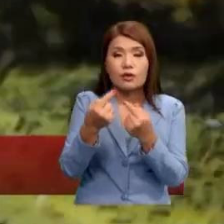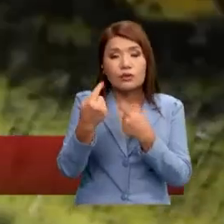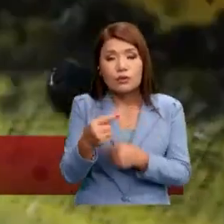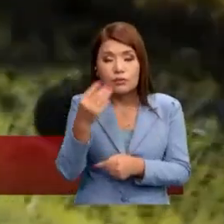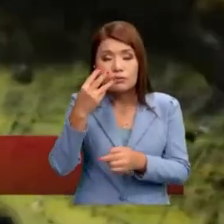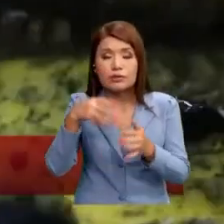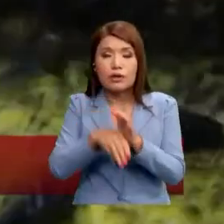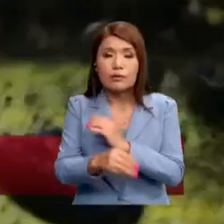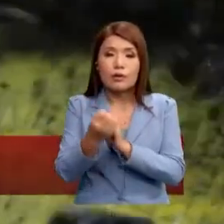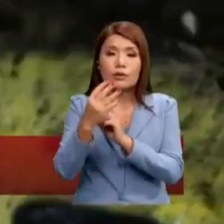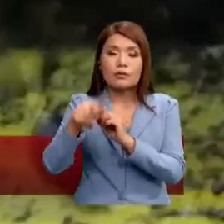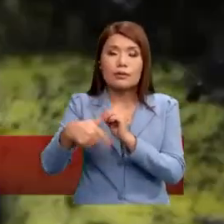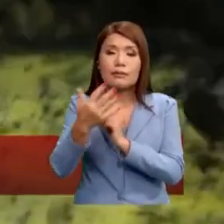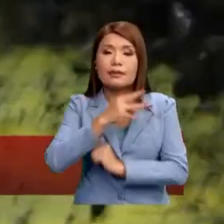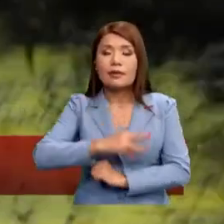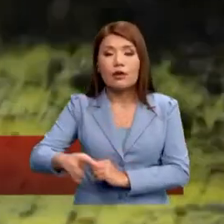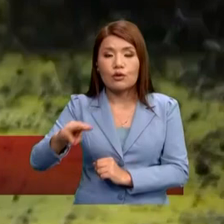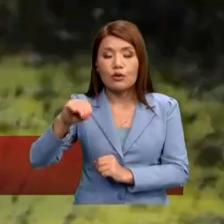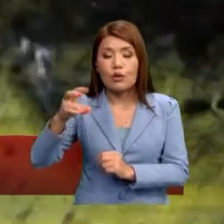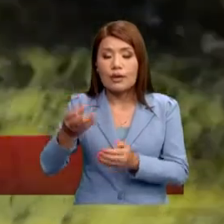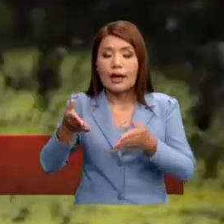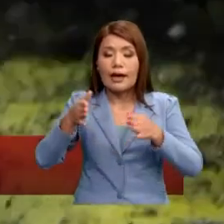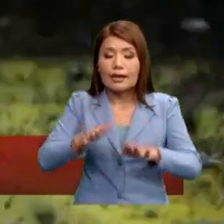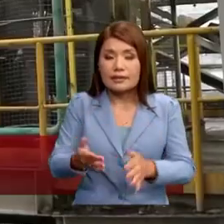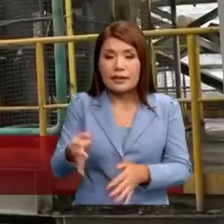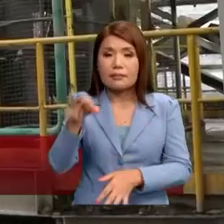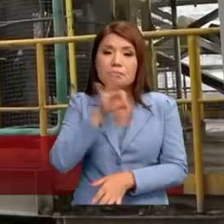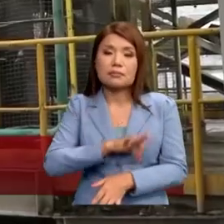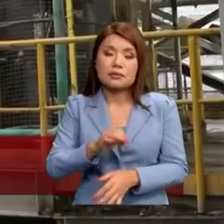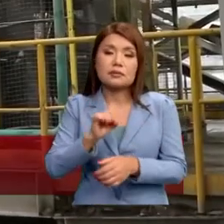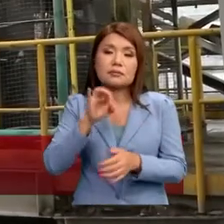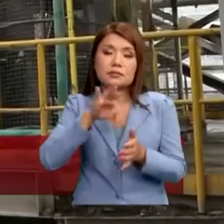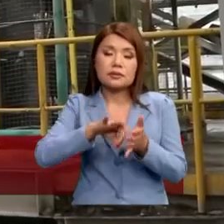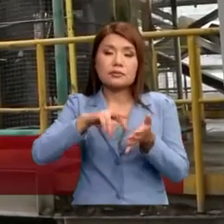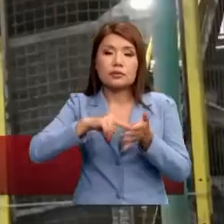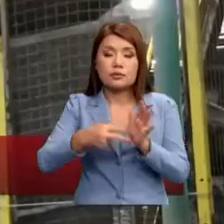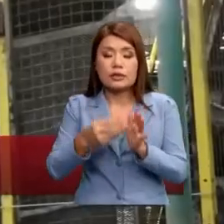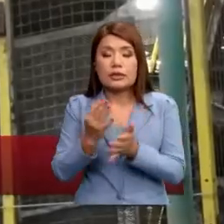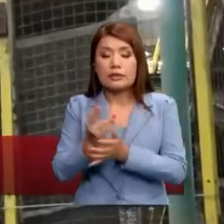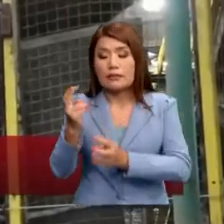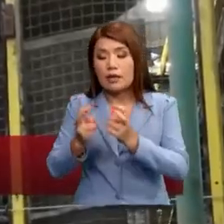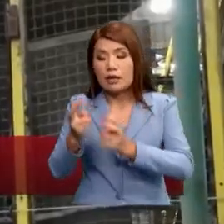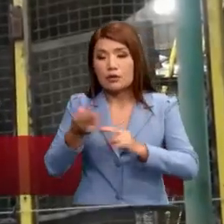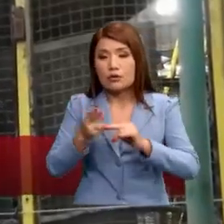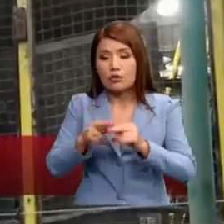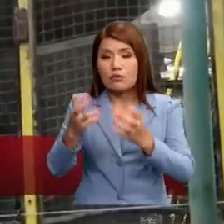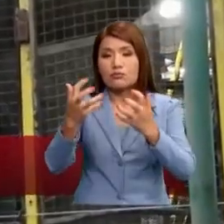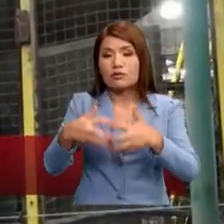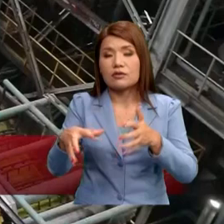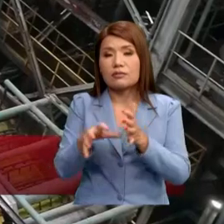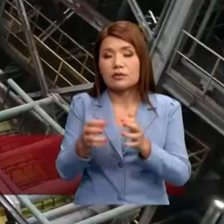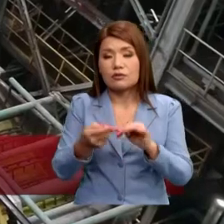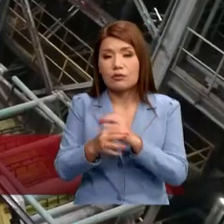жиналған 14,5 миллион тоннадан астам қалдықтық пайдаға жарату жоспары бар. Кәсіпорынның жұмысы толықтай